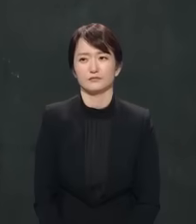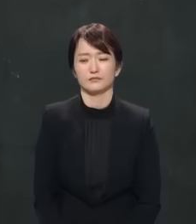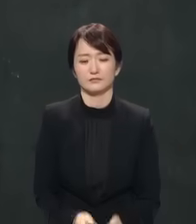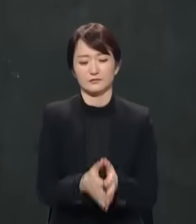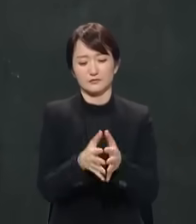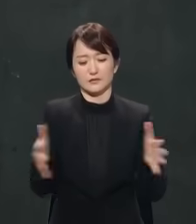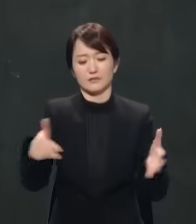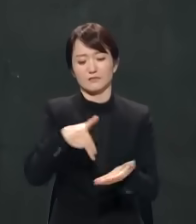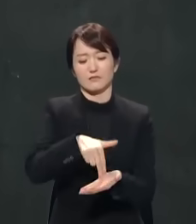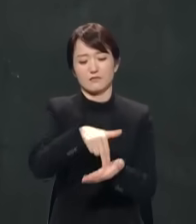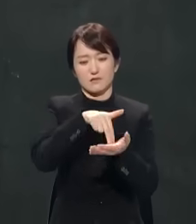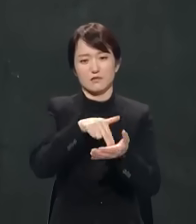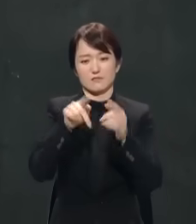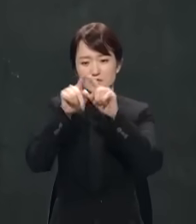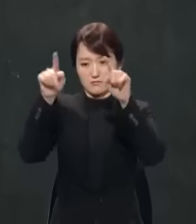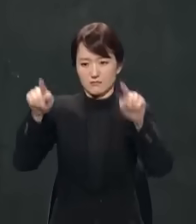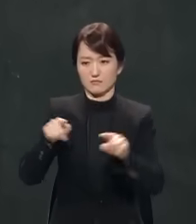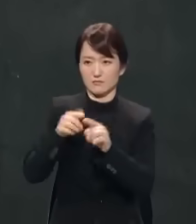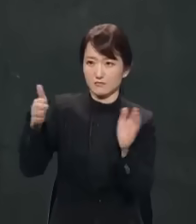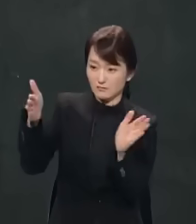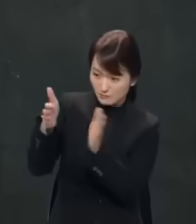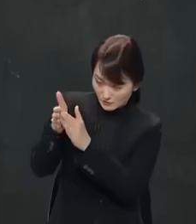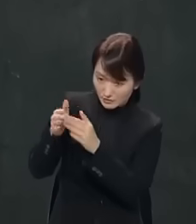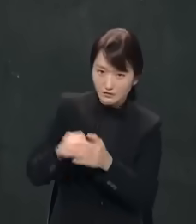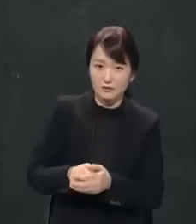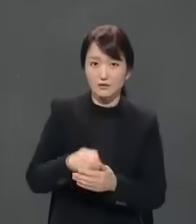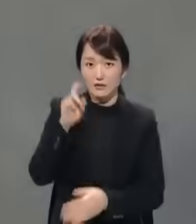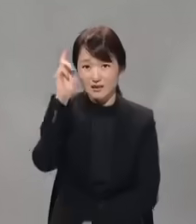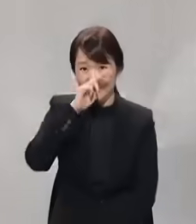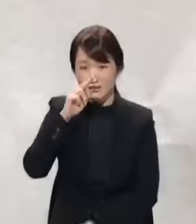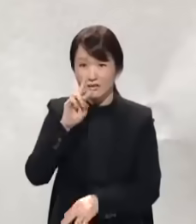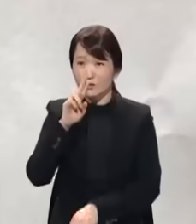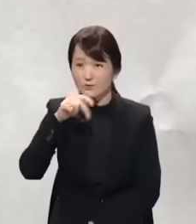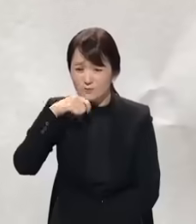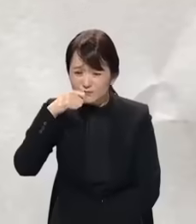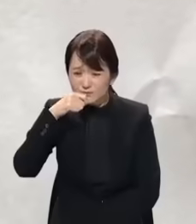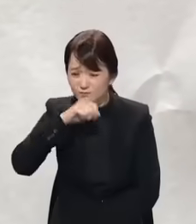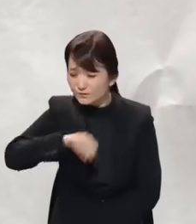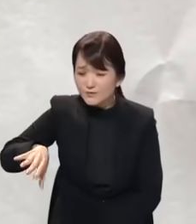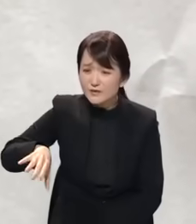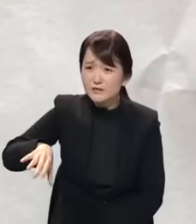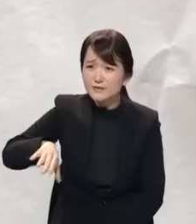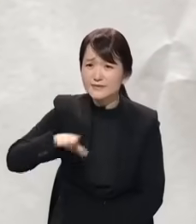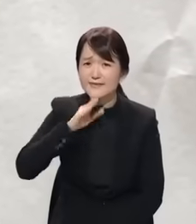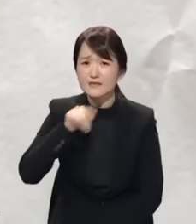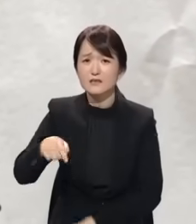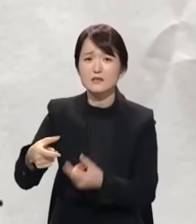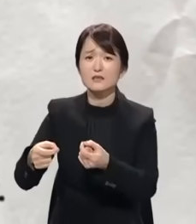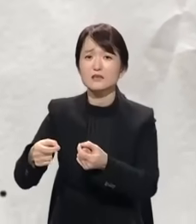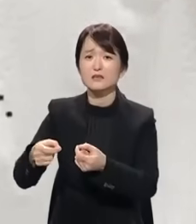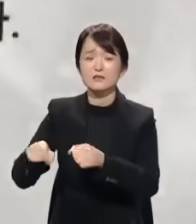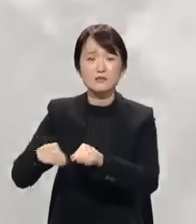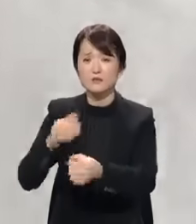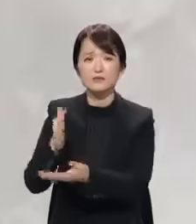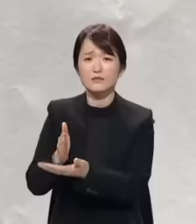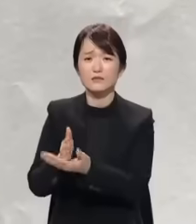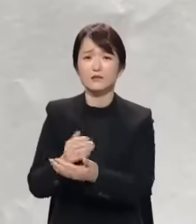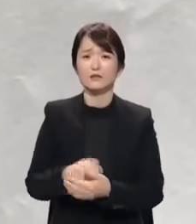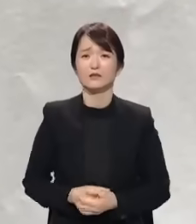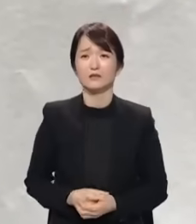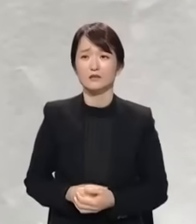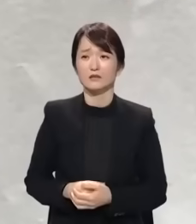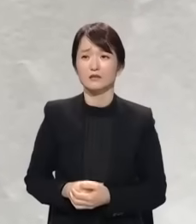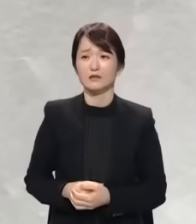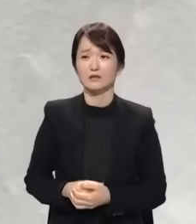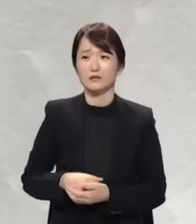아파트 엘베에 붙은 공지문입니다. 아침에 홍삼 드시고 엘베에다가 버리시는 분 진짜 이러지 마라. 응? 그리고 이것